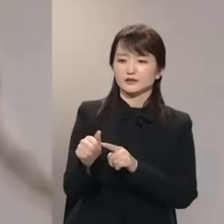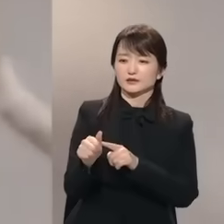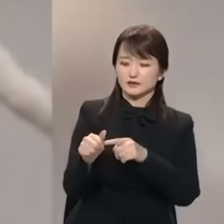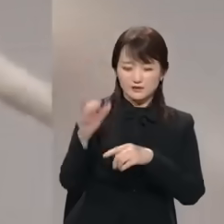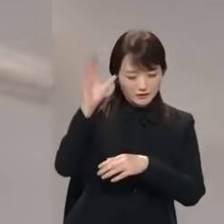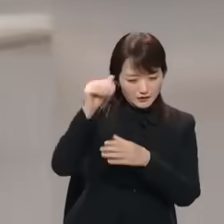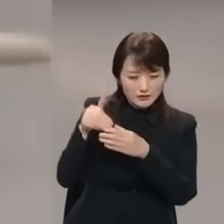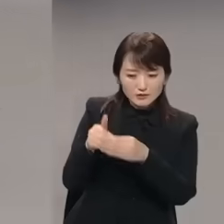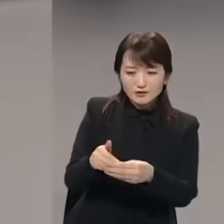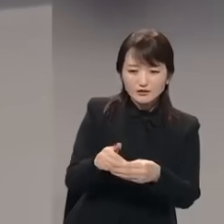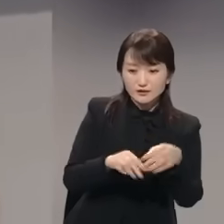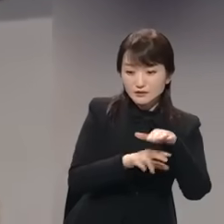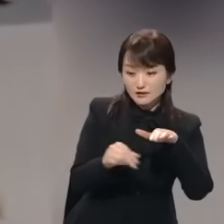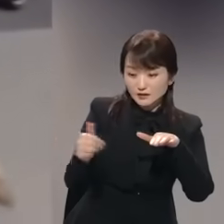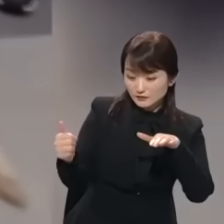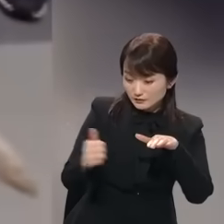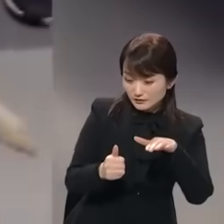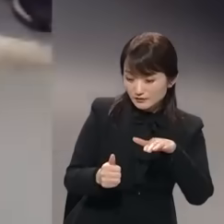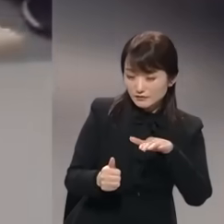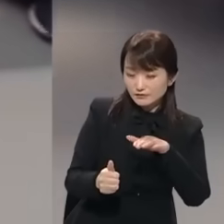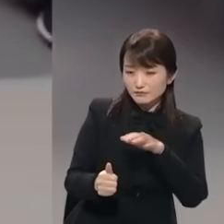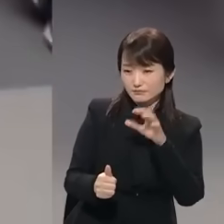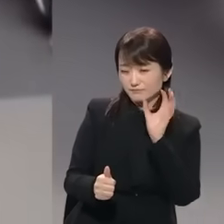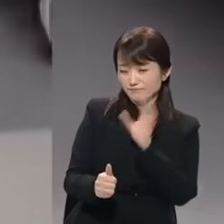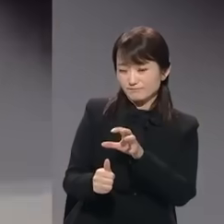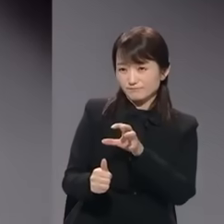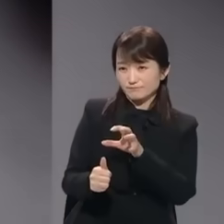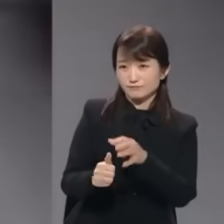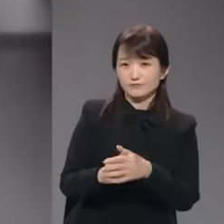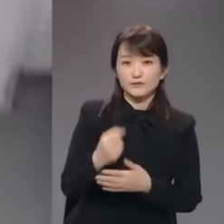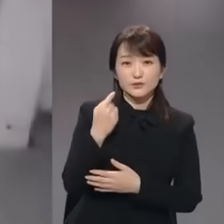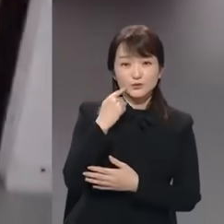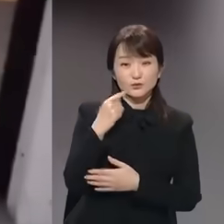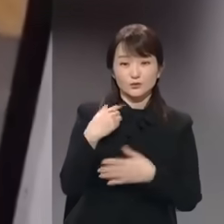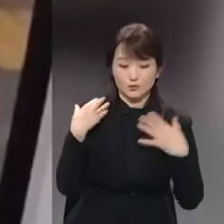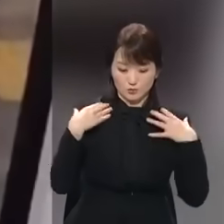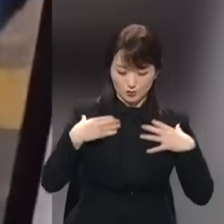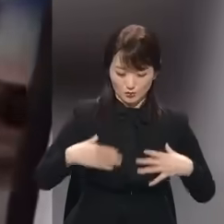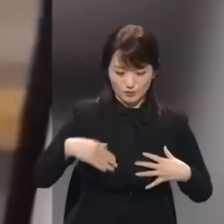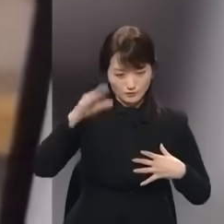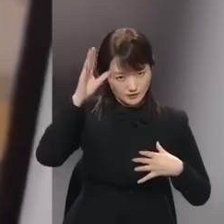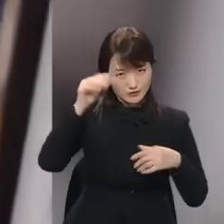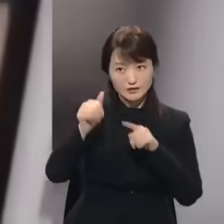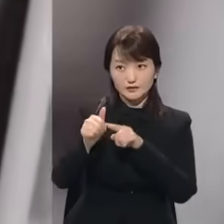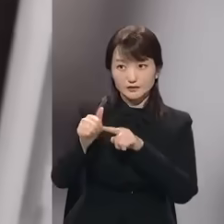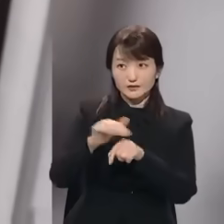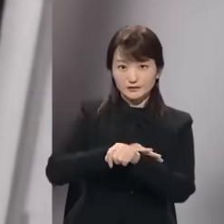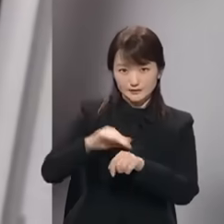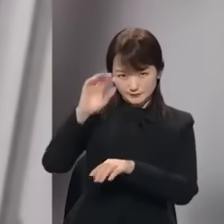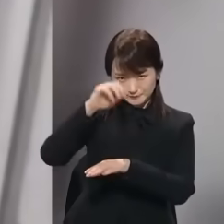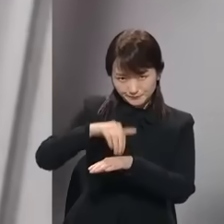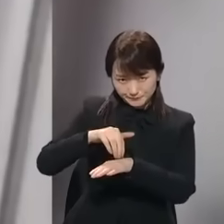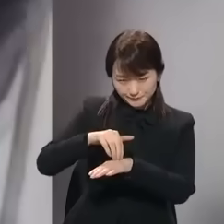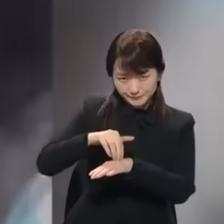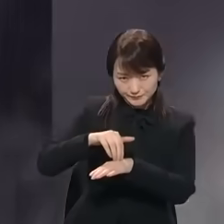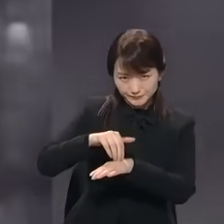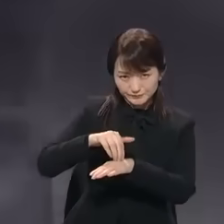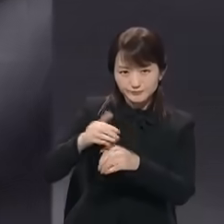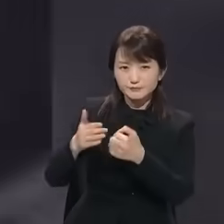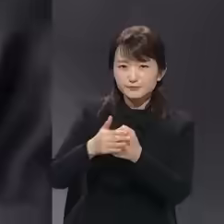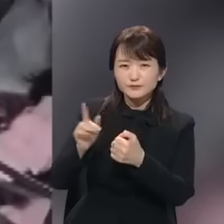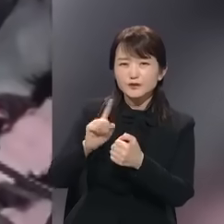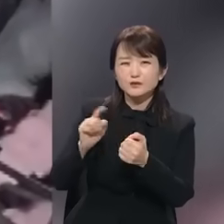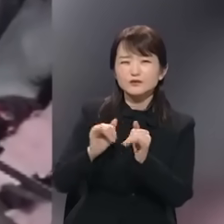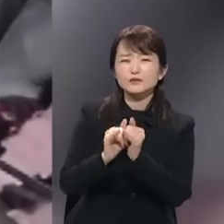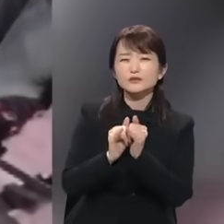지하철 타 하면서 버럭 하기도 한다는데 저렇게 노란 옷을 입고 있는 개들 잘 훈련된 안내견이 때문에